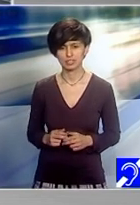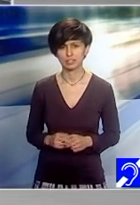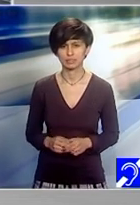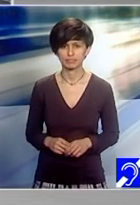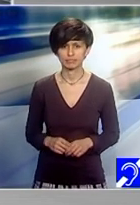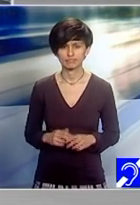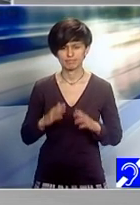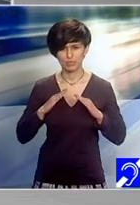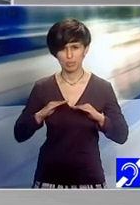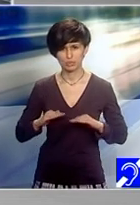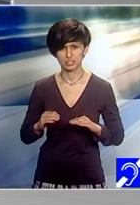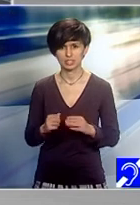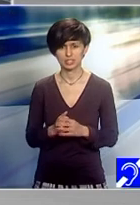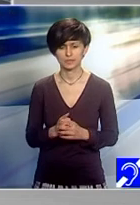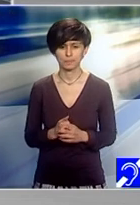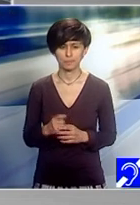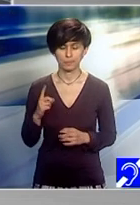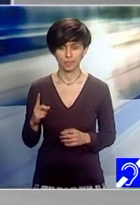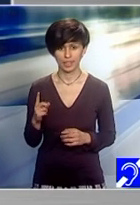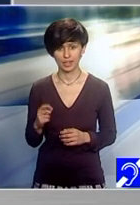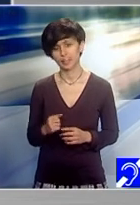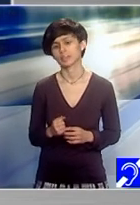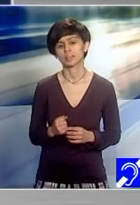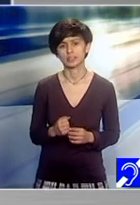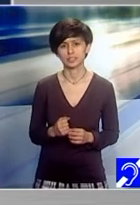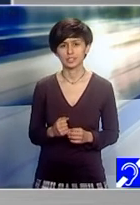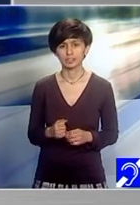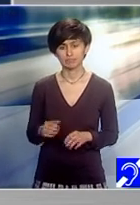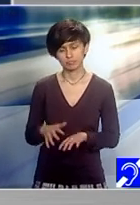lotul olimpic restans, coordonat de profesorul Florin Bercean.